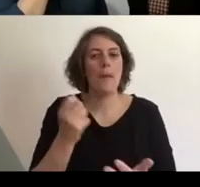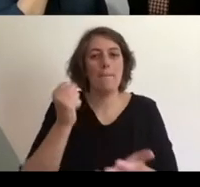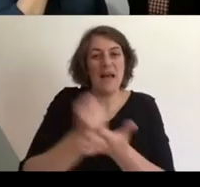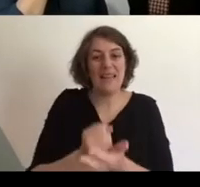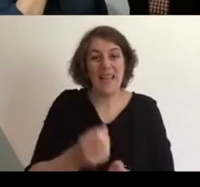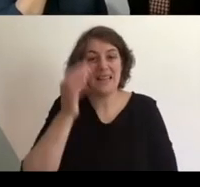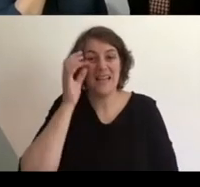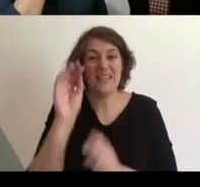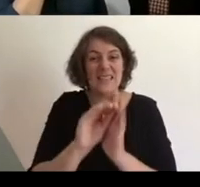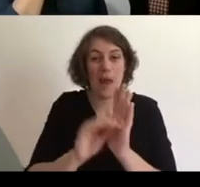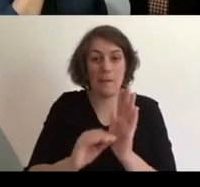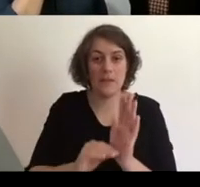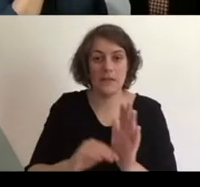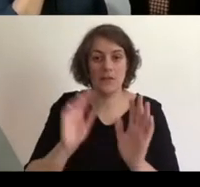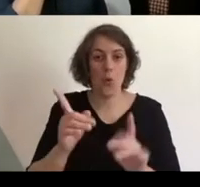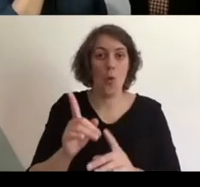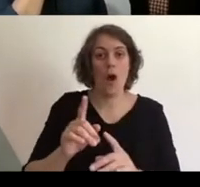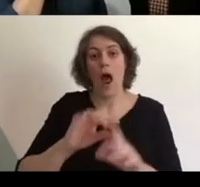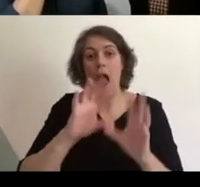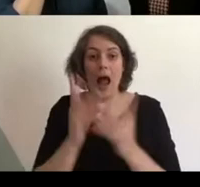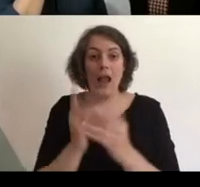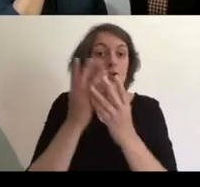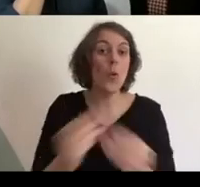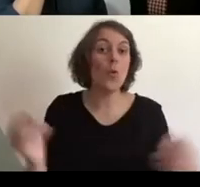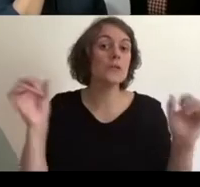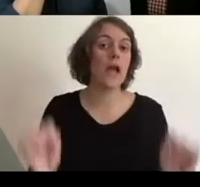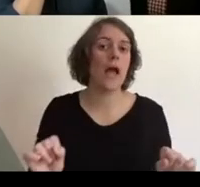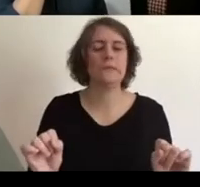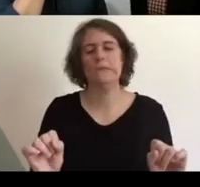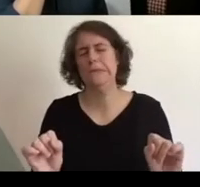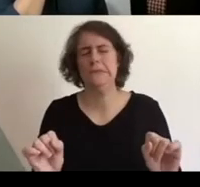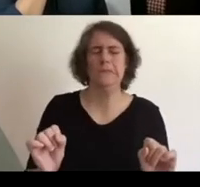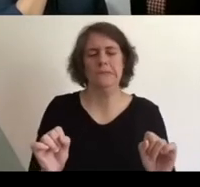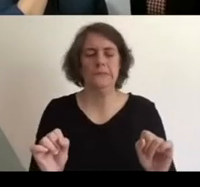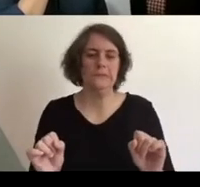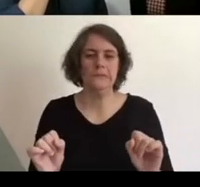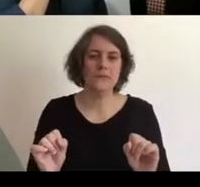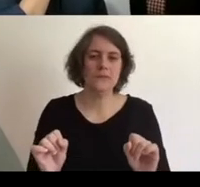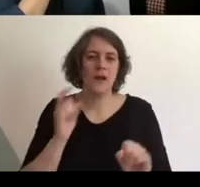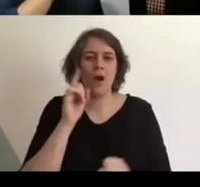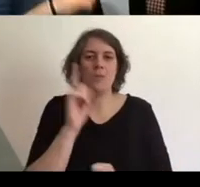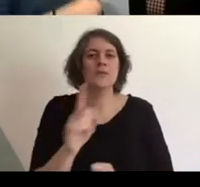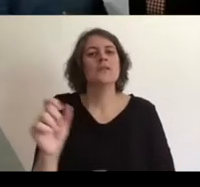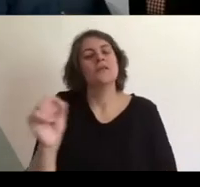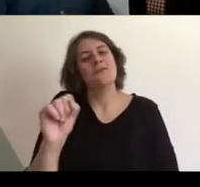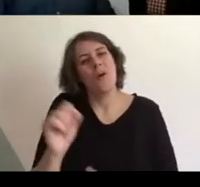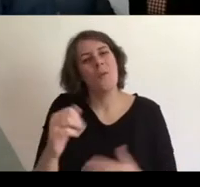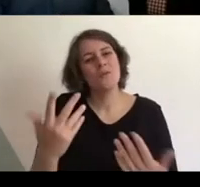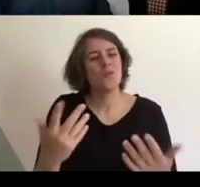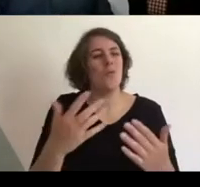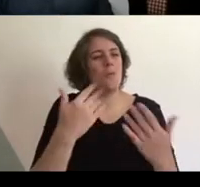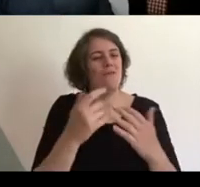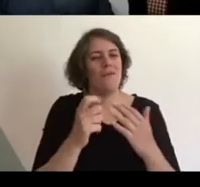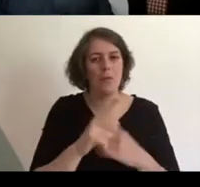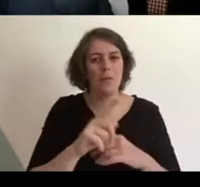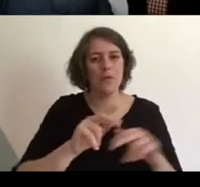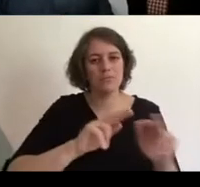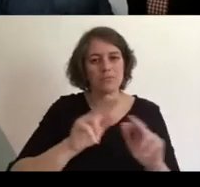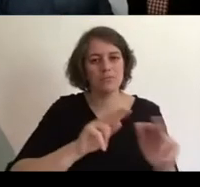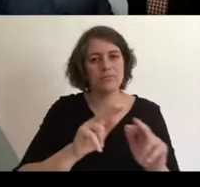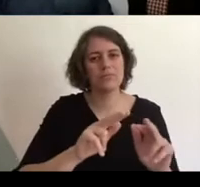das Patentrezept, weil ich finde, anonymisierte Bewerbungsverfahren führen vielleicht zu